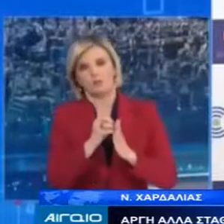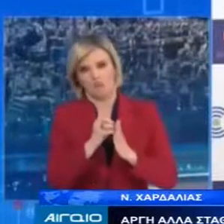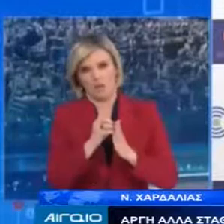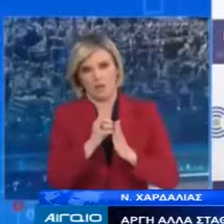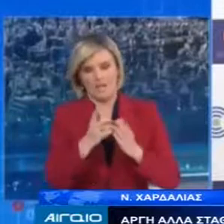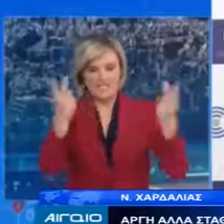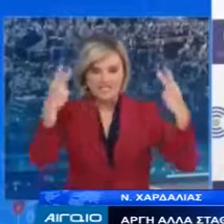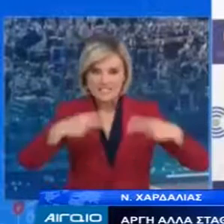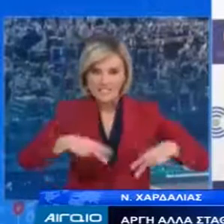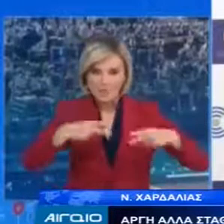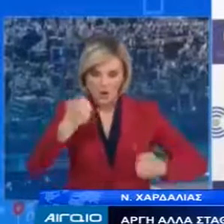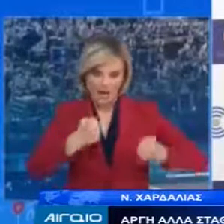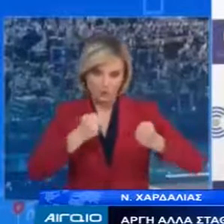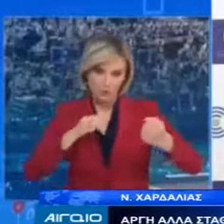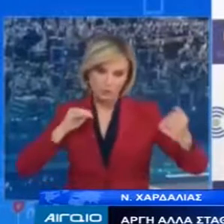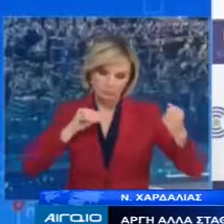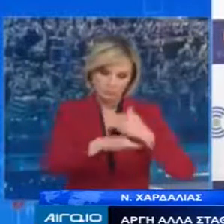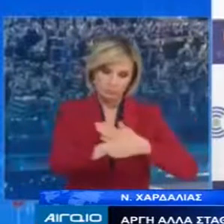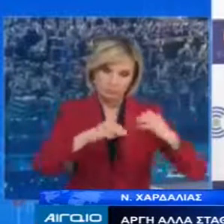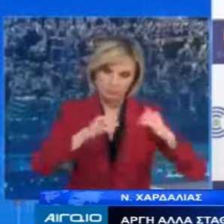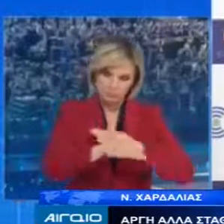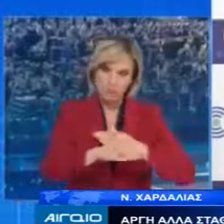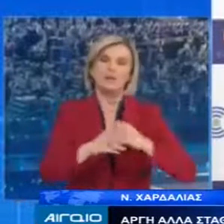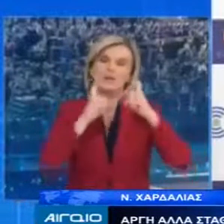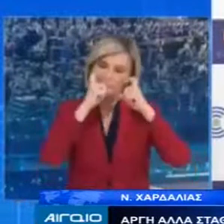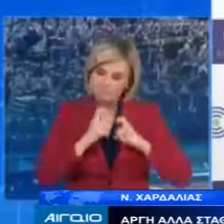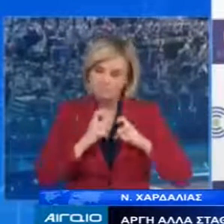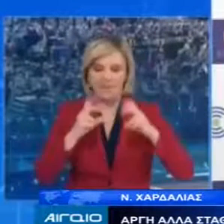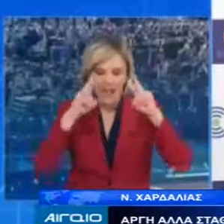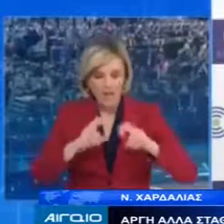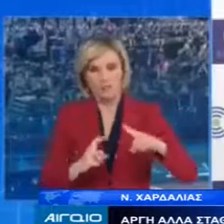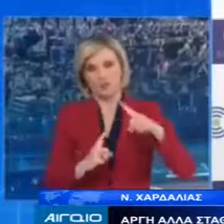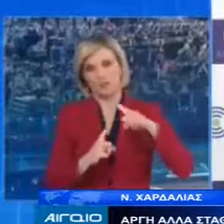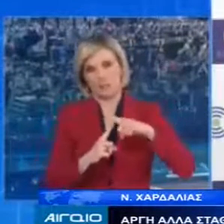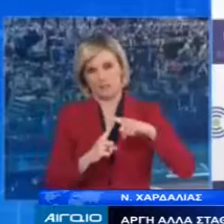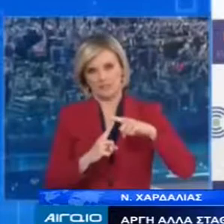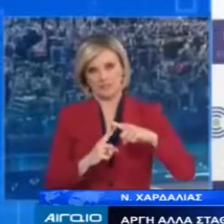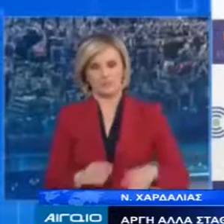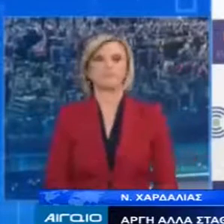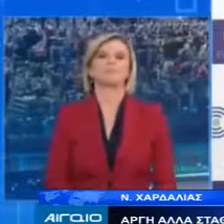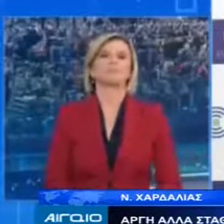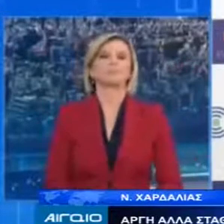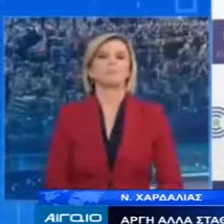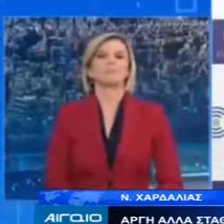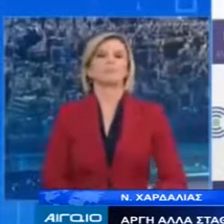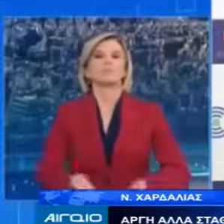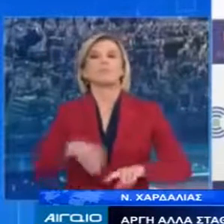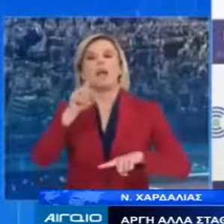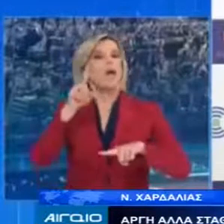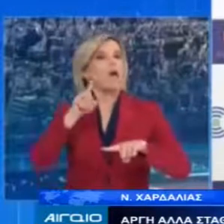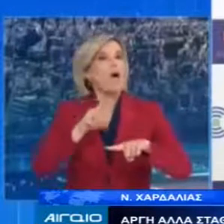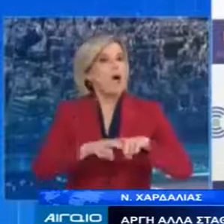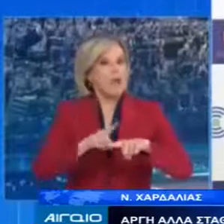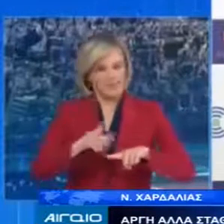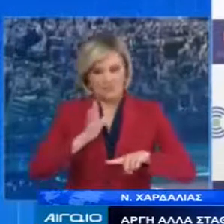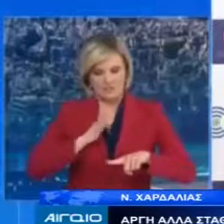πύλες εισόδου ισχύουν επιπρόσθετα οι εξής προϋποθέσεις. Έλληνες πολίτες, συμπεριλαμβανομένων των συζύγων τους ή των προσώπων με